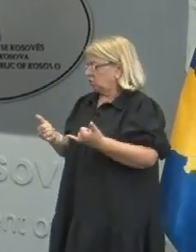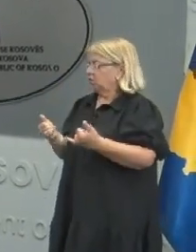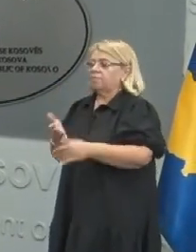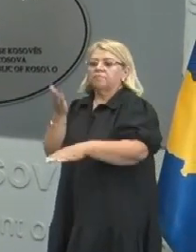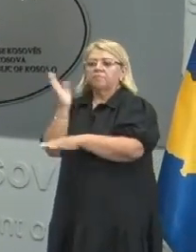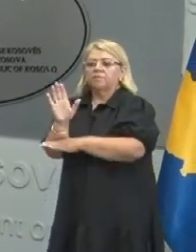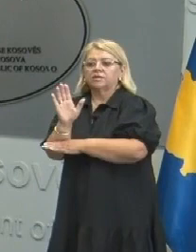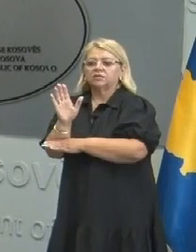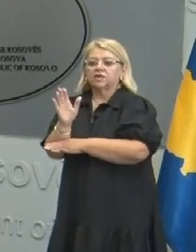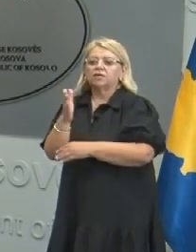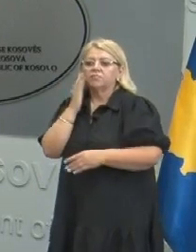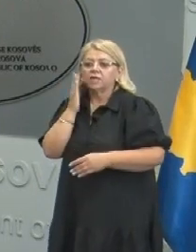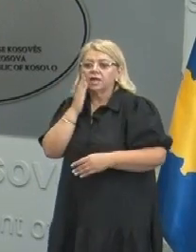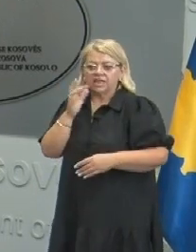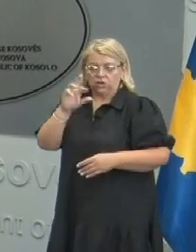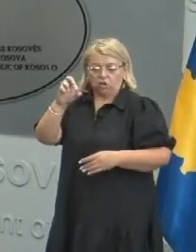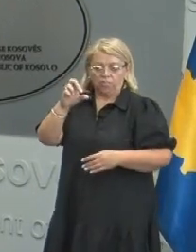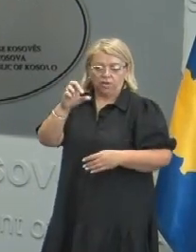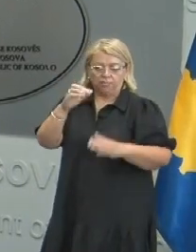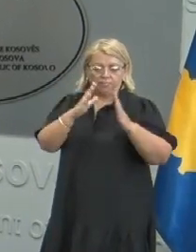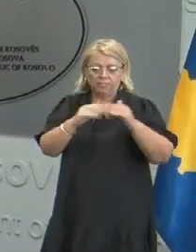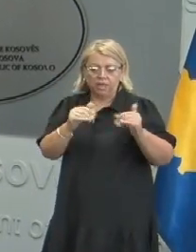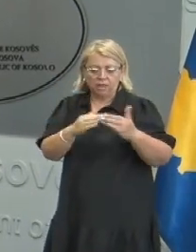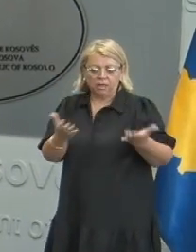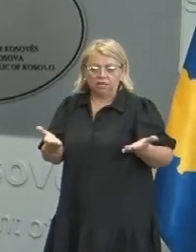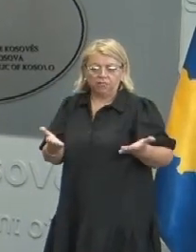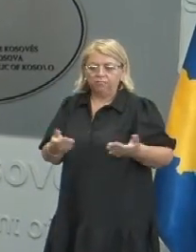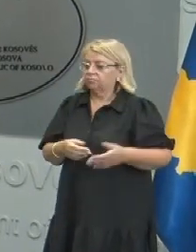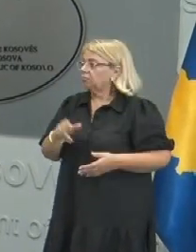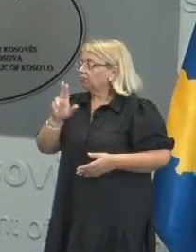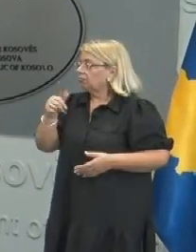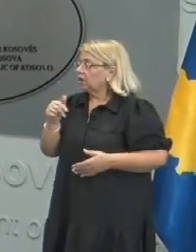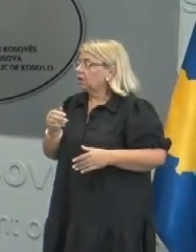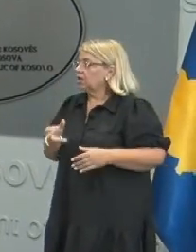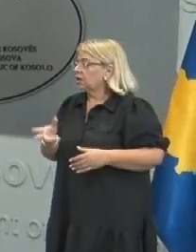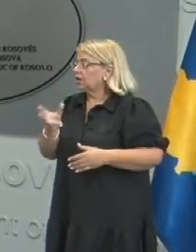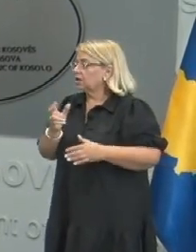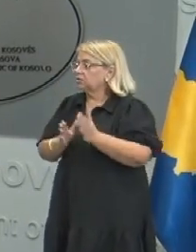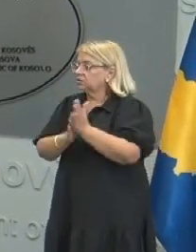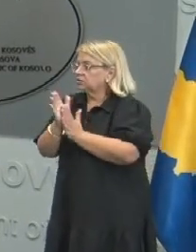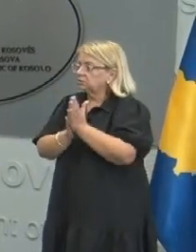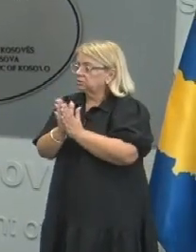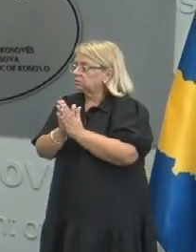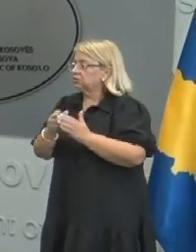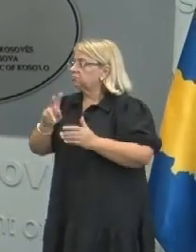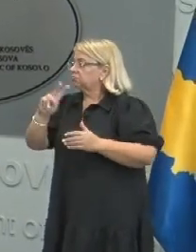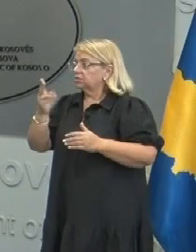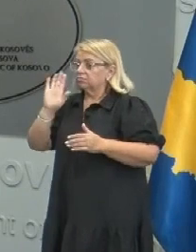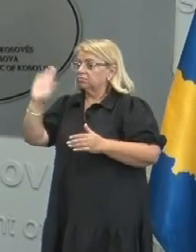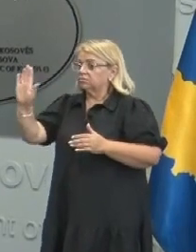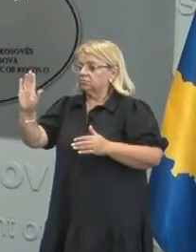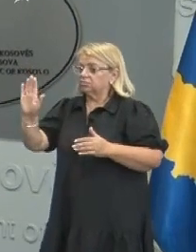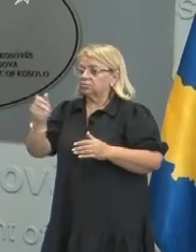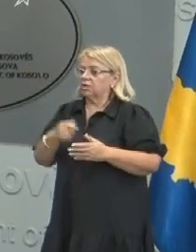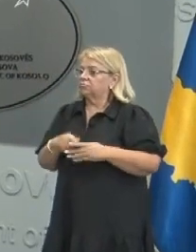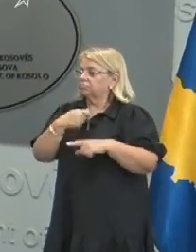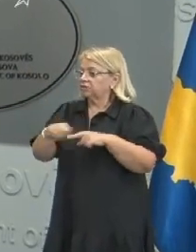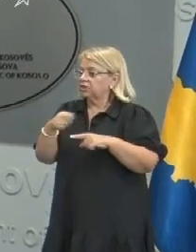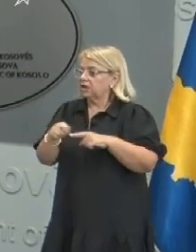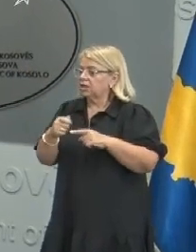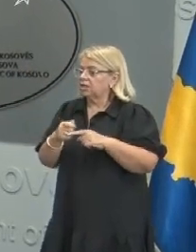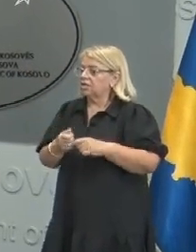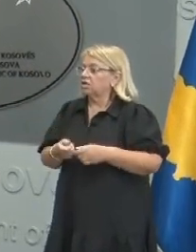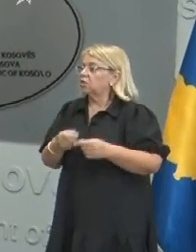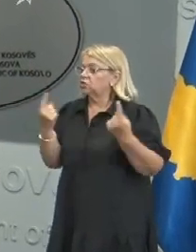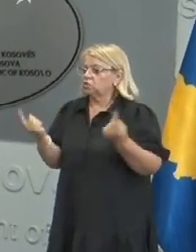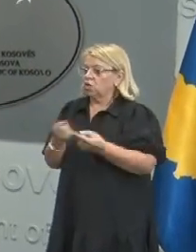si në special të shëbaz e skobar për Balkanin për endimor. A ka dhe një kërkes specifike që vjen prej anë së tyre sa i përket e kalimit të krizës